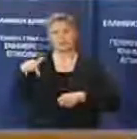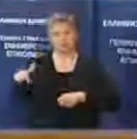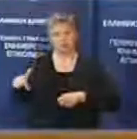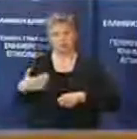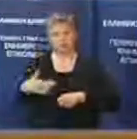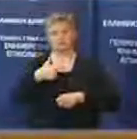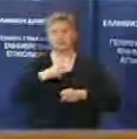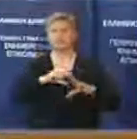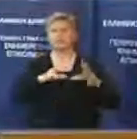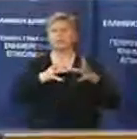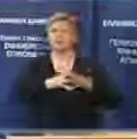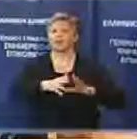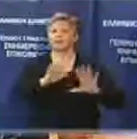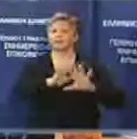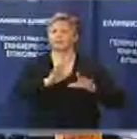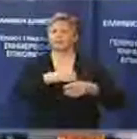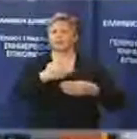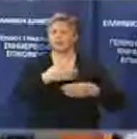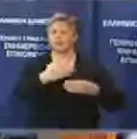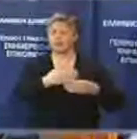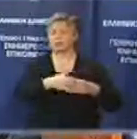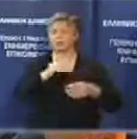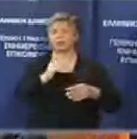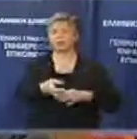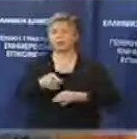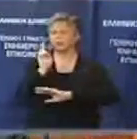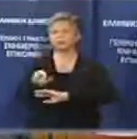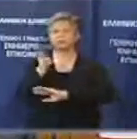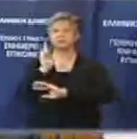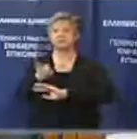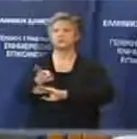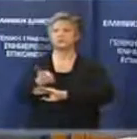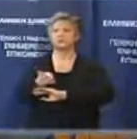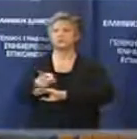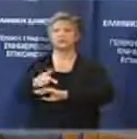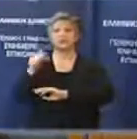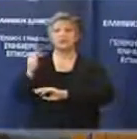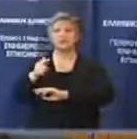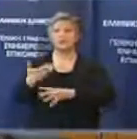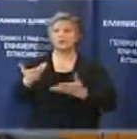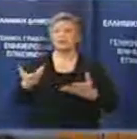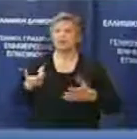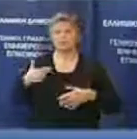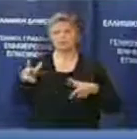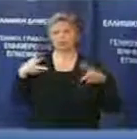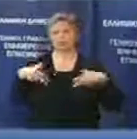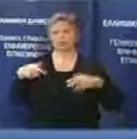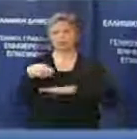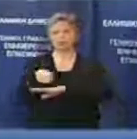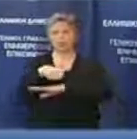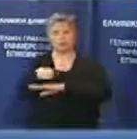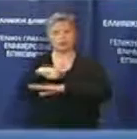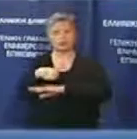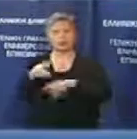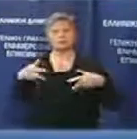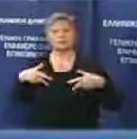και από συγκεκριμένα μέσα ενημέρωσης. Η στάση της κυβέρνησης απέναντι στην επίθεση που δέχεται ο κύριος Παγγελόπουλος ποια είναι? Η στάση της κυβέρνησης είναι